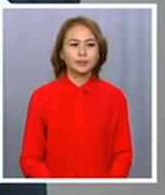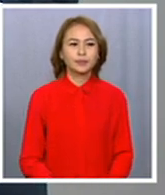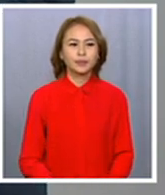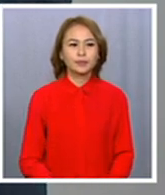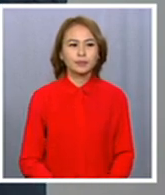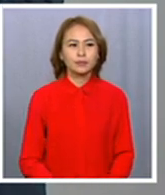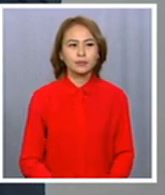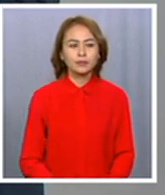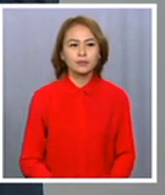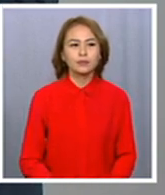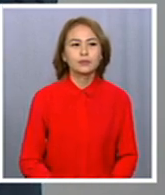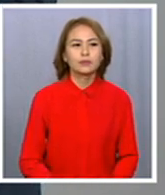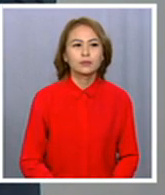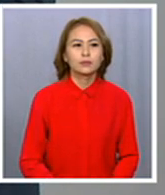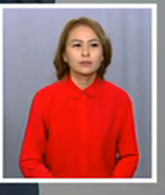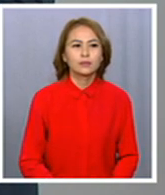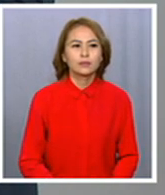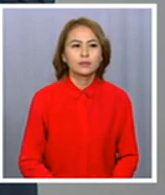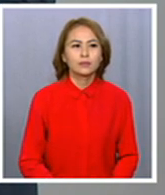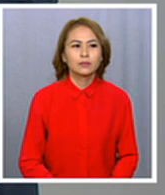Молодцы.